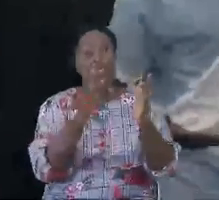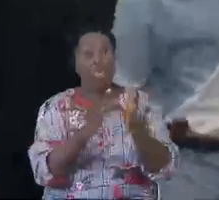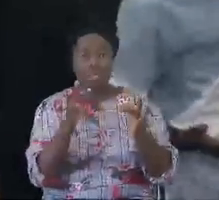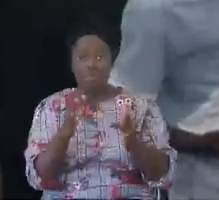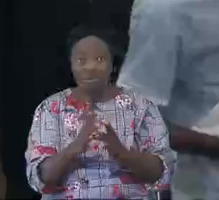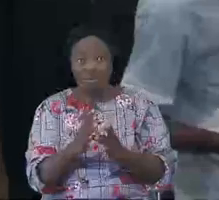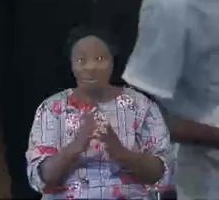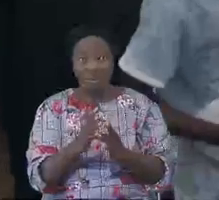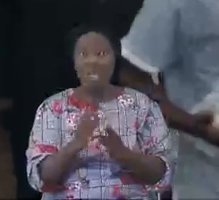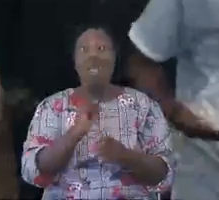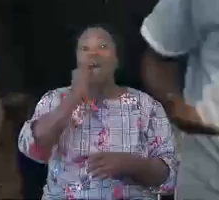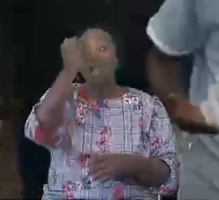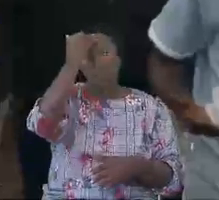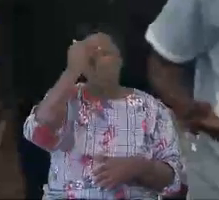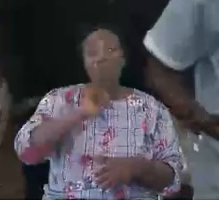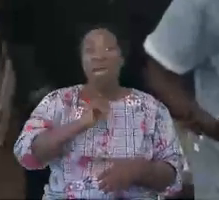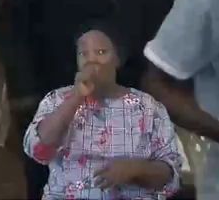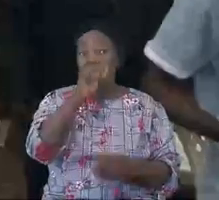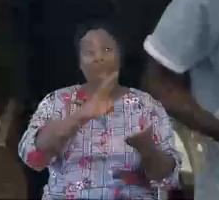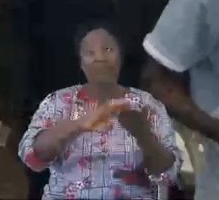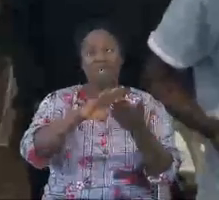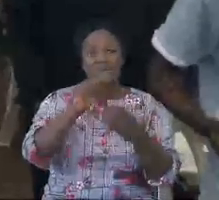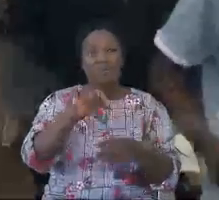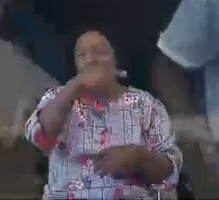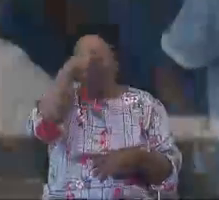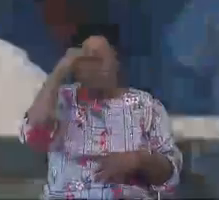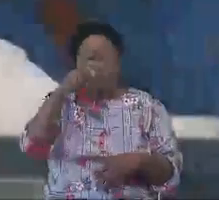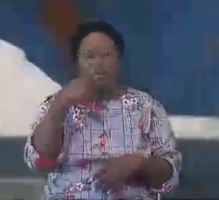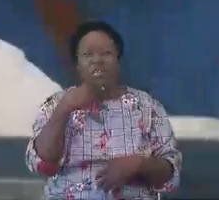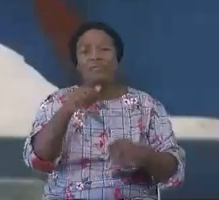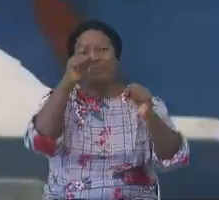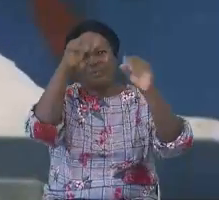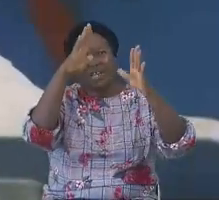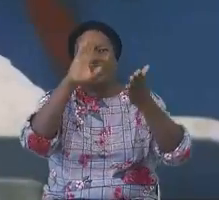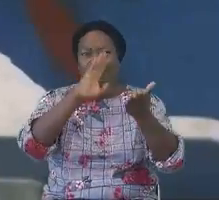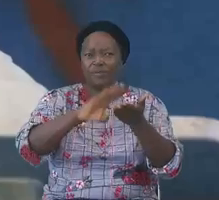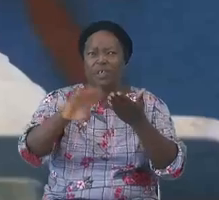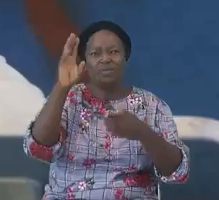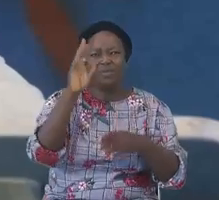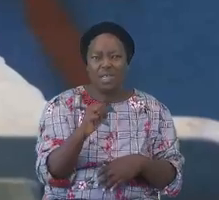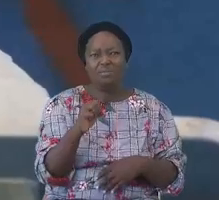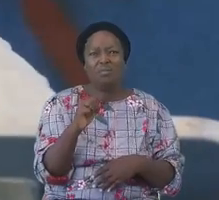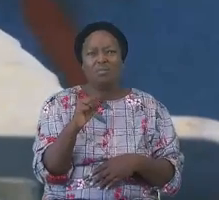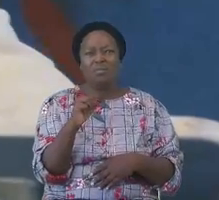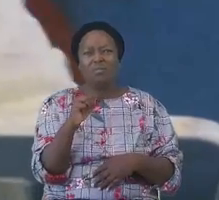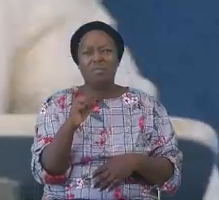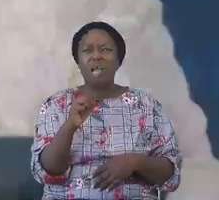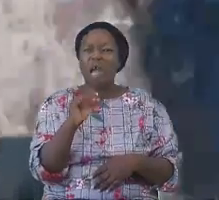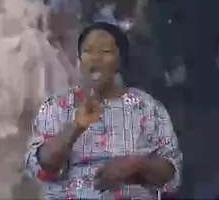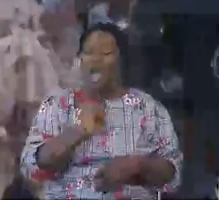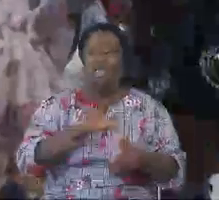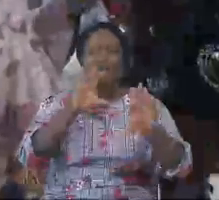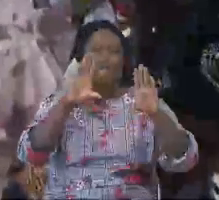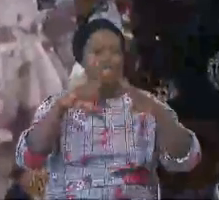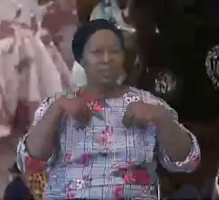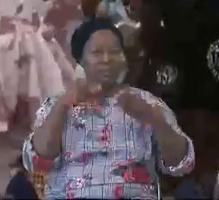Ne reste pas là sans rien prier, sans rien dire. Dis Seigneur, Jésus, je sais que je suis pardonné.